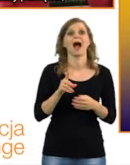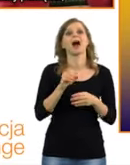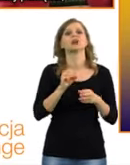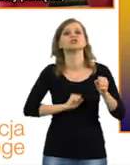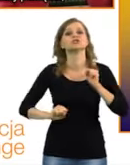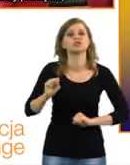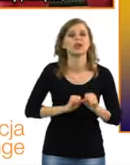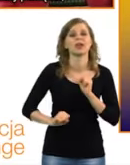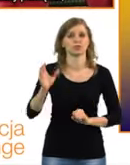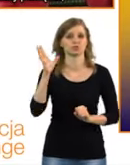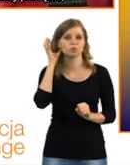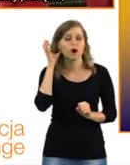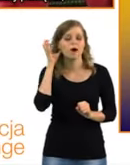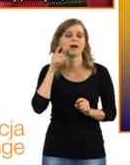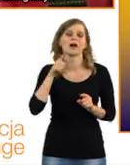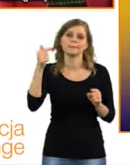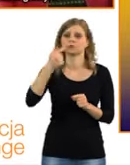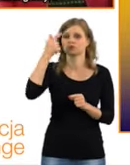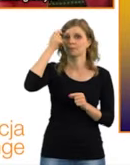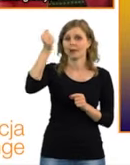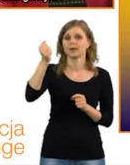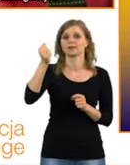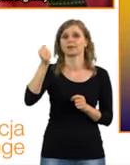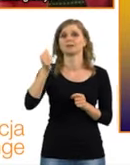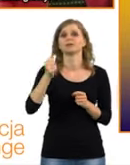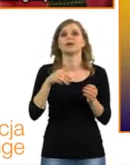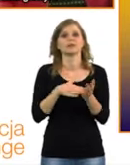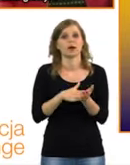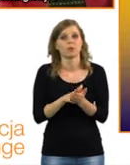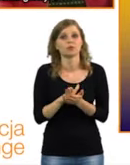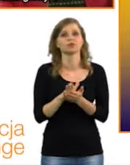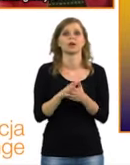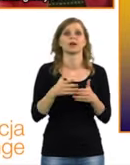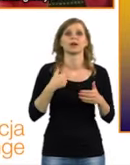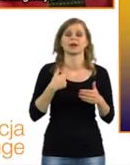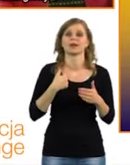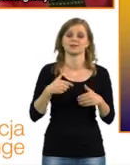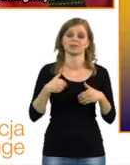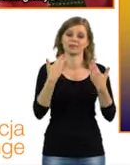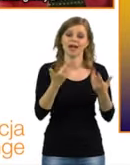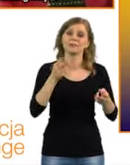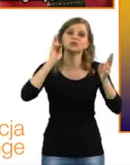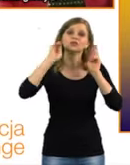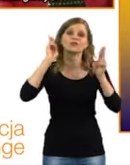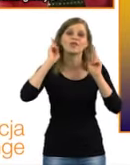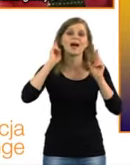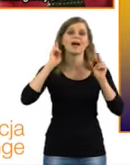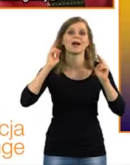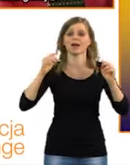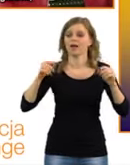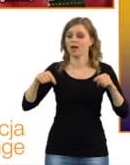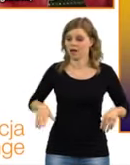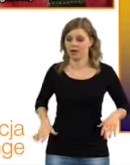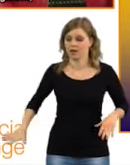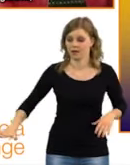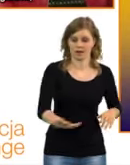Podczas prowadzenia ćwiczeń słuchowych należy pamiętać, że początkowo nadajemy dźwięki poniżej poziomu